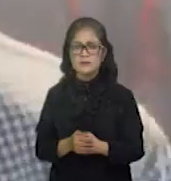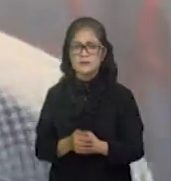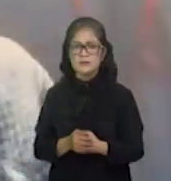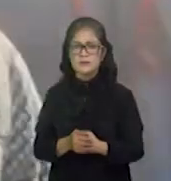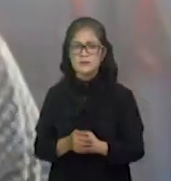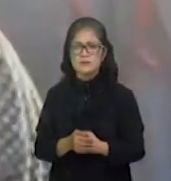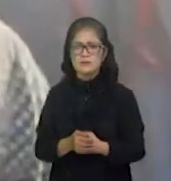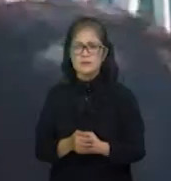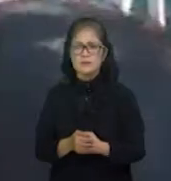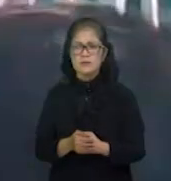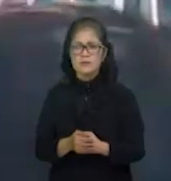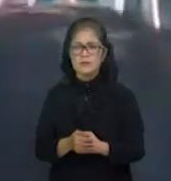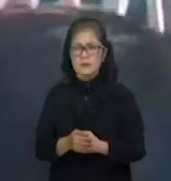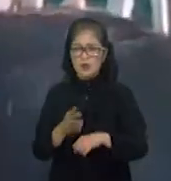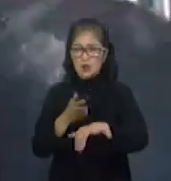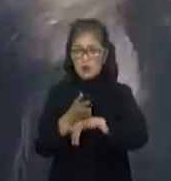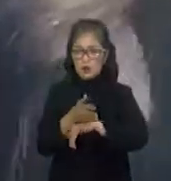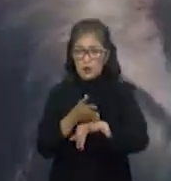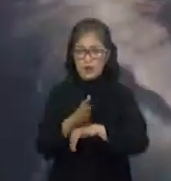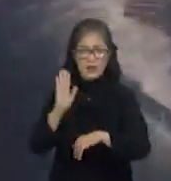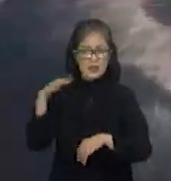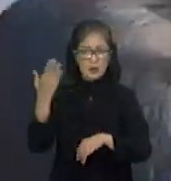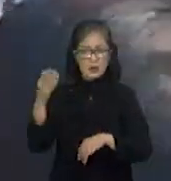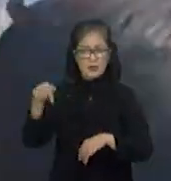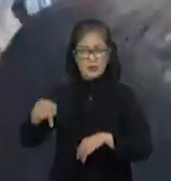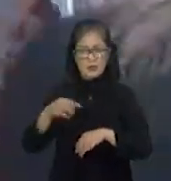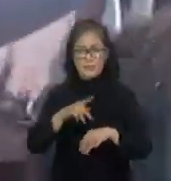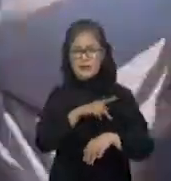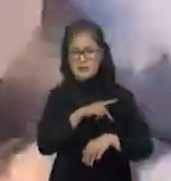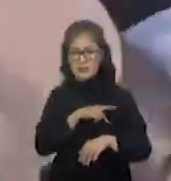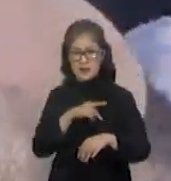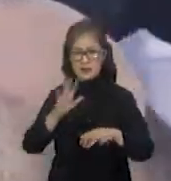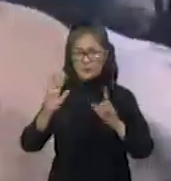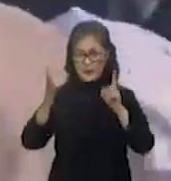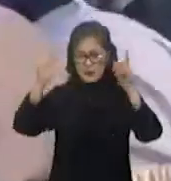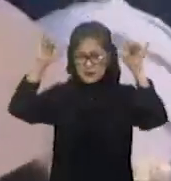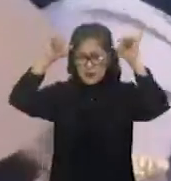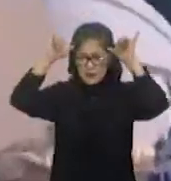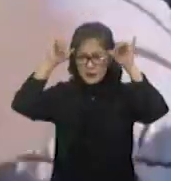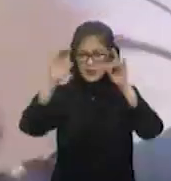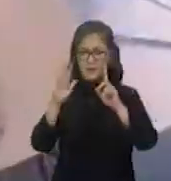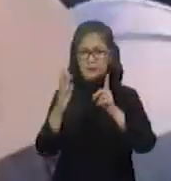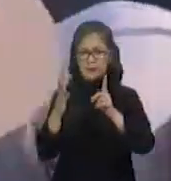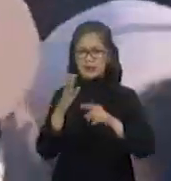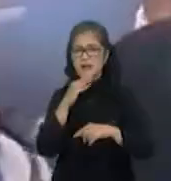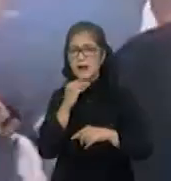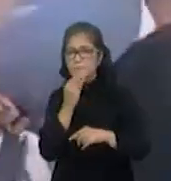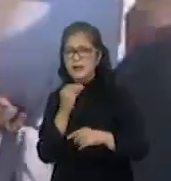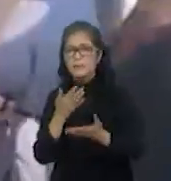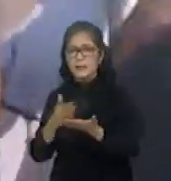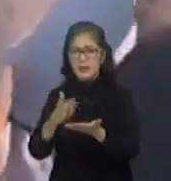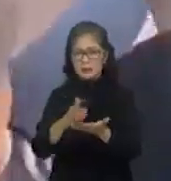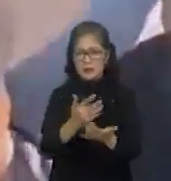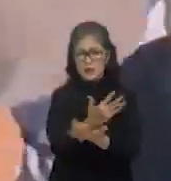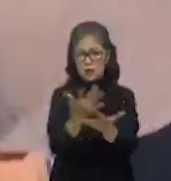Idul Adha tahun ini panitia kurban Masjid Nurul Jannah menyembelih 15 ekor sapi dan 15 ekor kambing yang dibagikan kepada warga sekitar